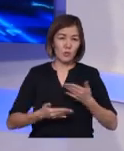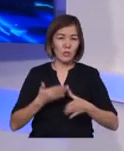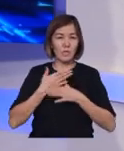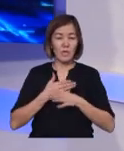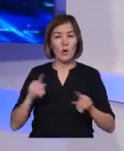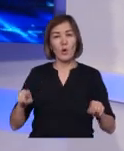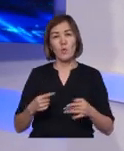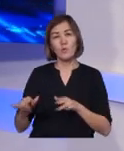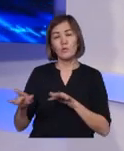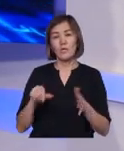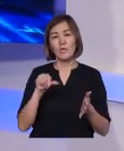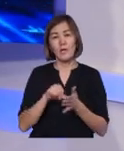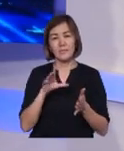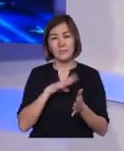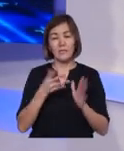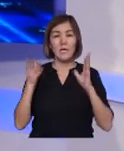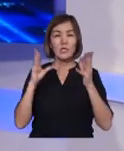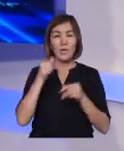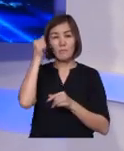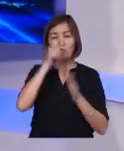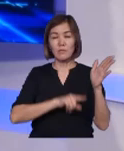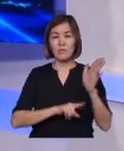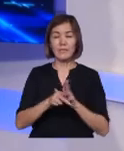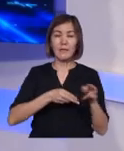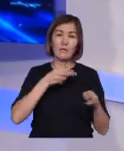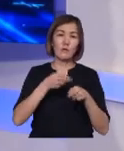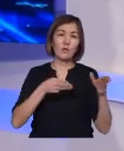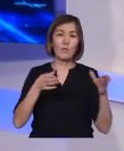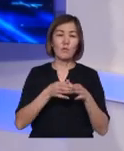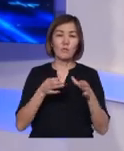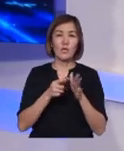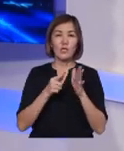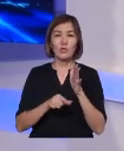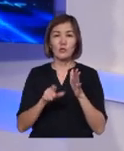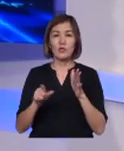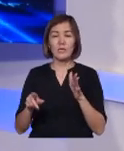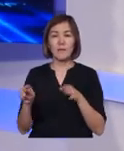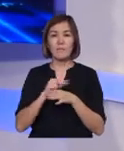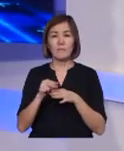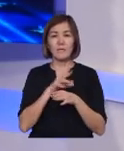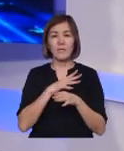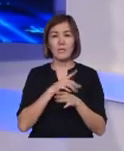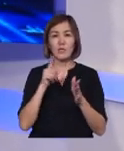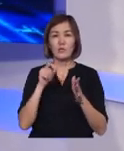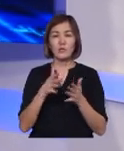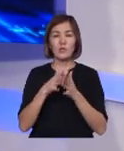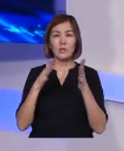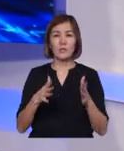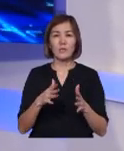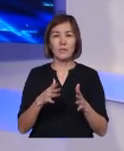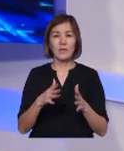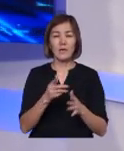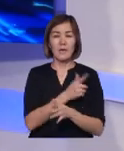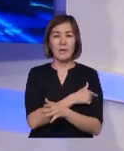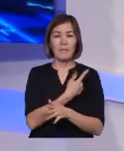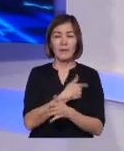оңалту шараларынан өтіп жатыр. Жалпы жыл басынан хирургиялық бөлімшеде 700-ге тарта адам емделген. Олардың 100-ден астамы мәмс есебінен